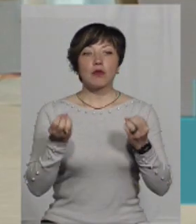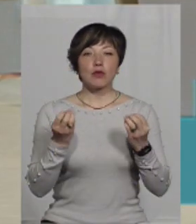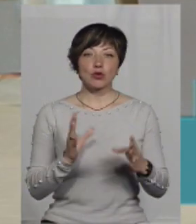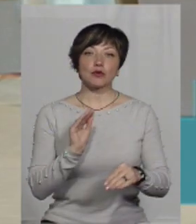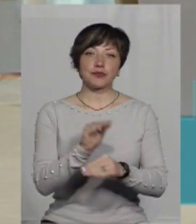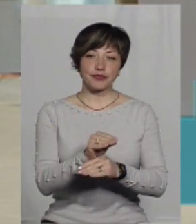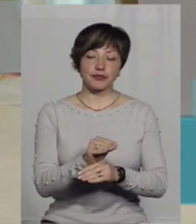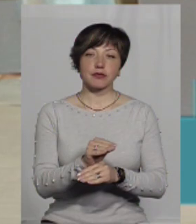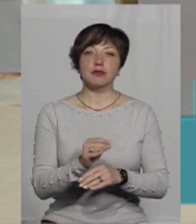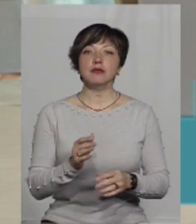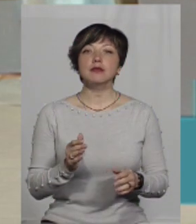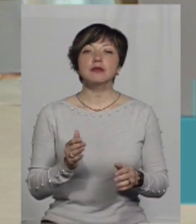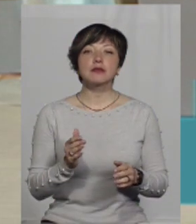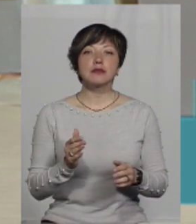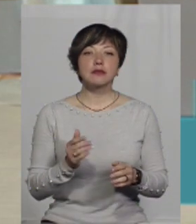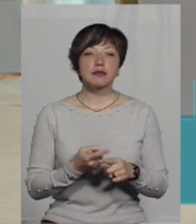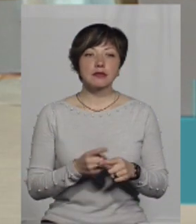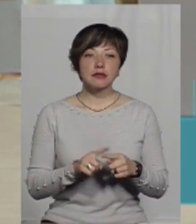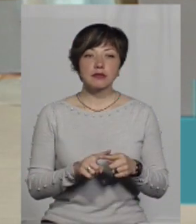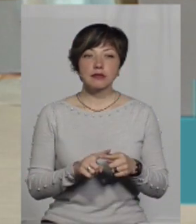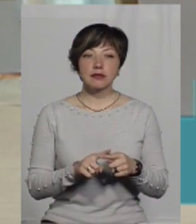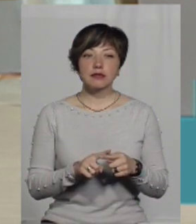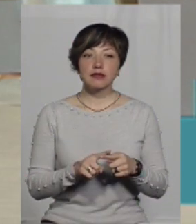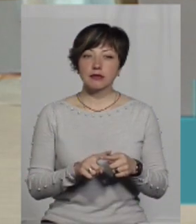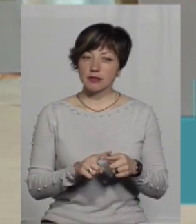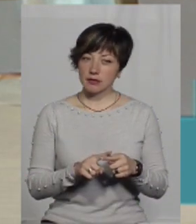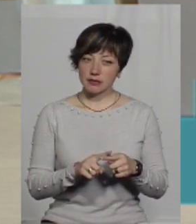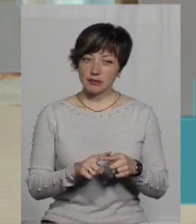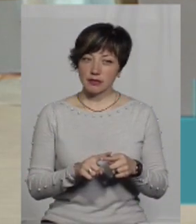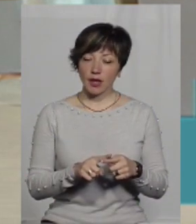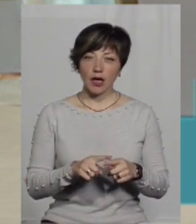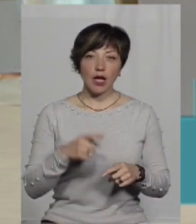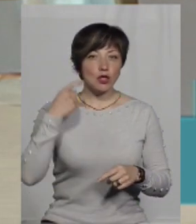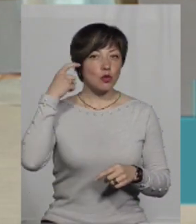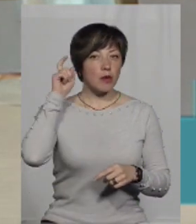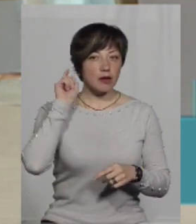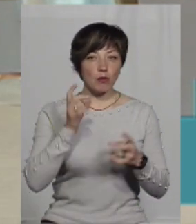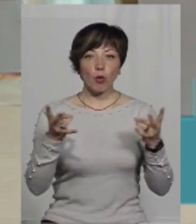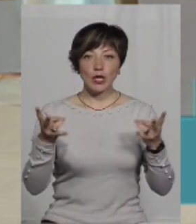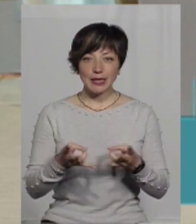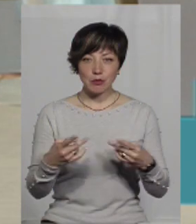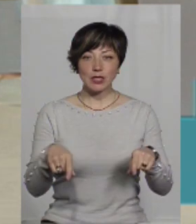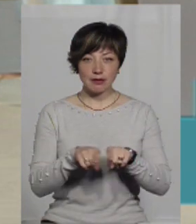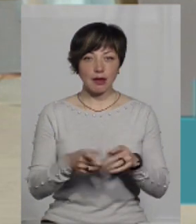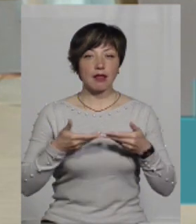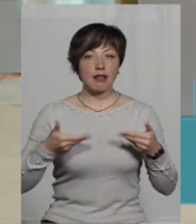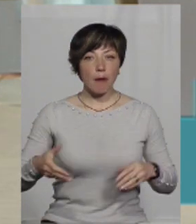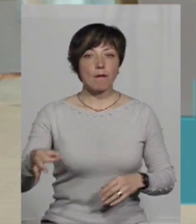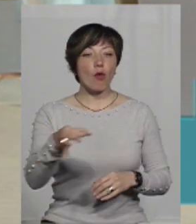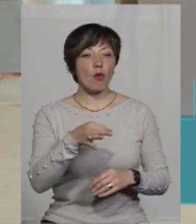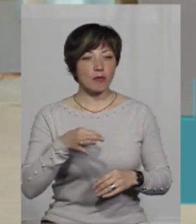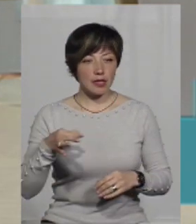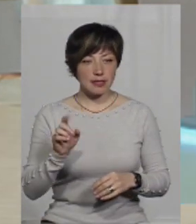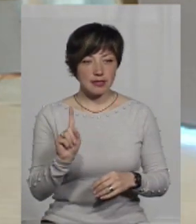Будь ласка, пані Людмила. Як сказати, пролякус лінгве, як ми кажемо. Трошки це слухових апаратів потрібно стільки нам по